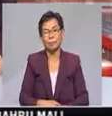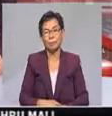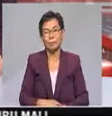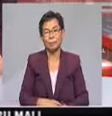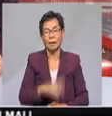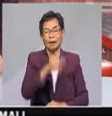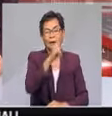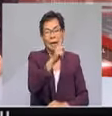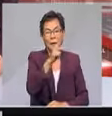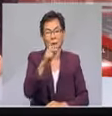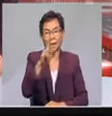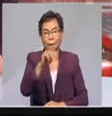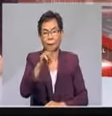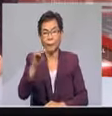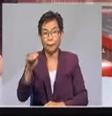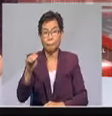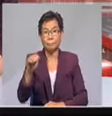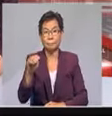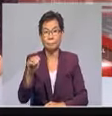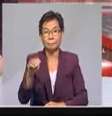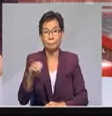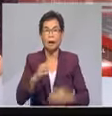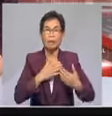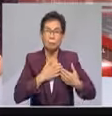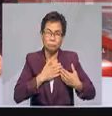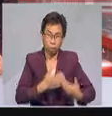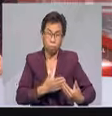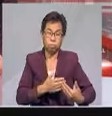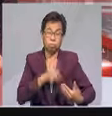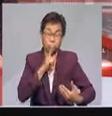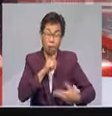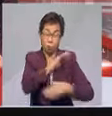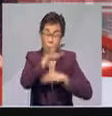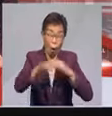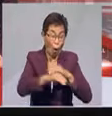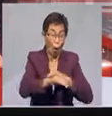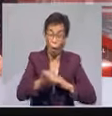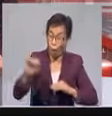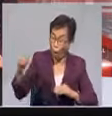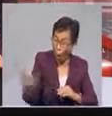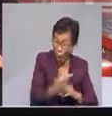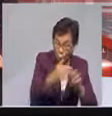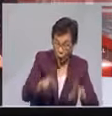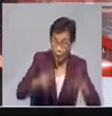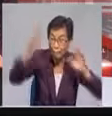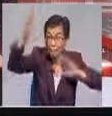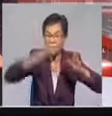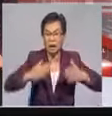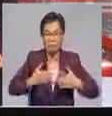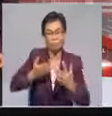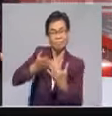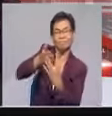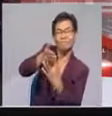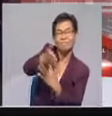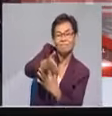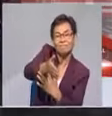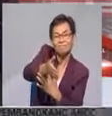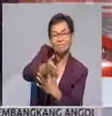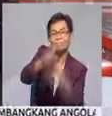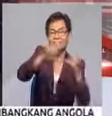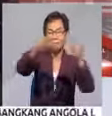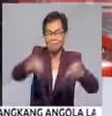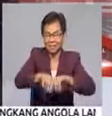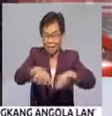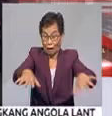Kementerian Komunikasi dan Multimedia KKMM komited memastikan seluruh rakyat di negara ini mempunyai akses kepada internet.